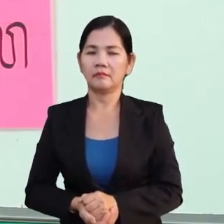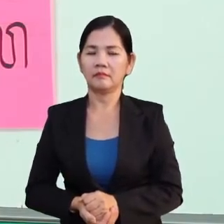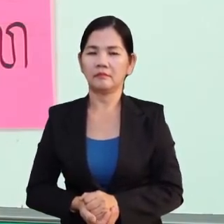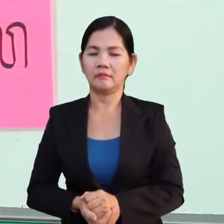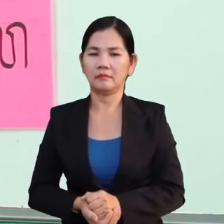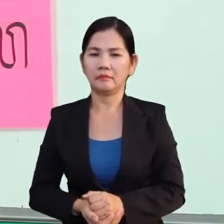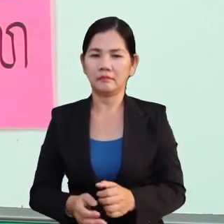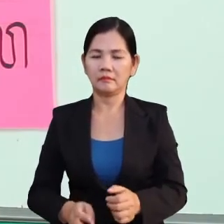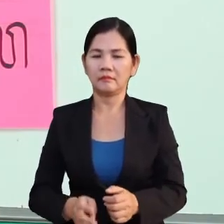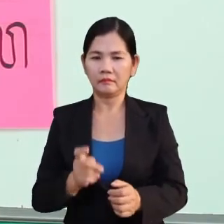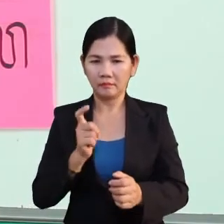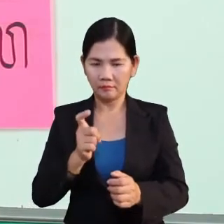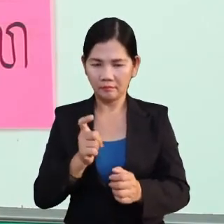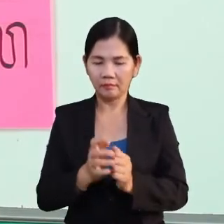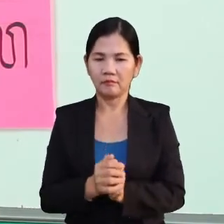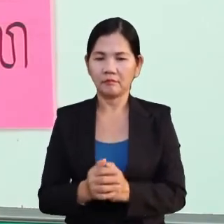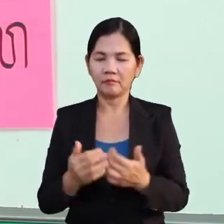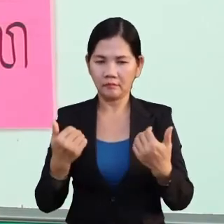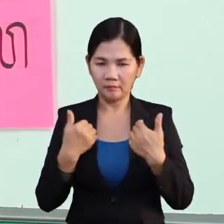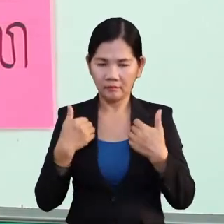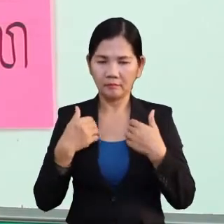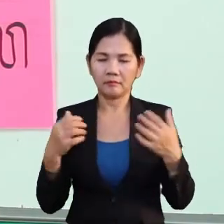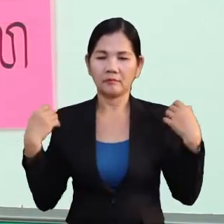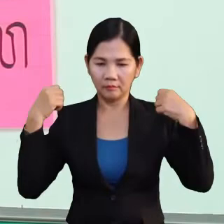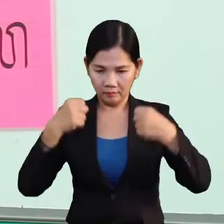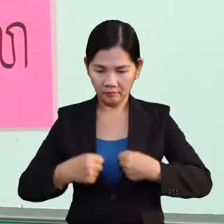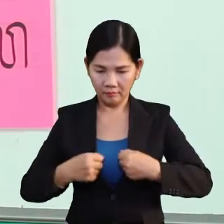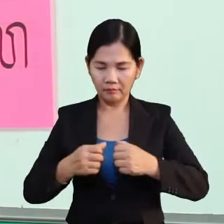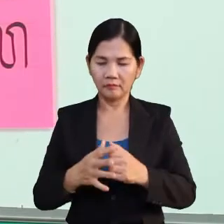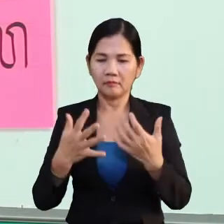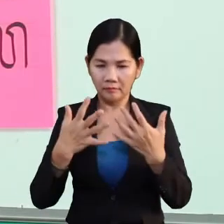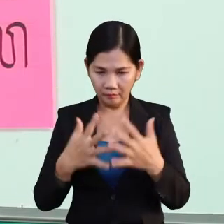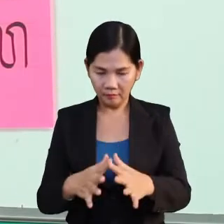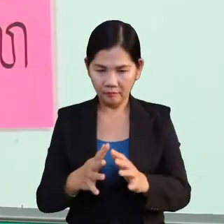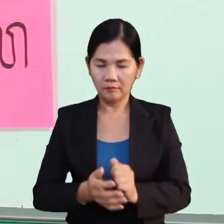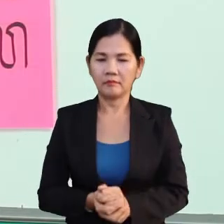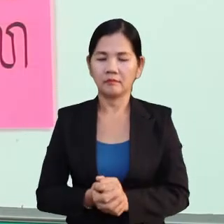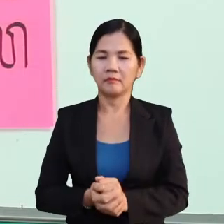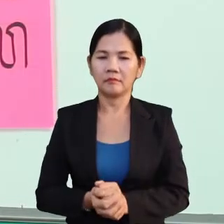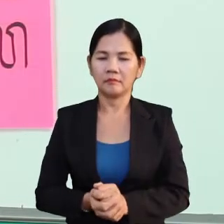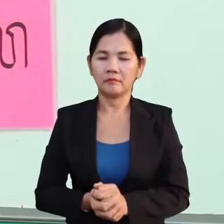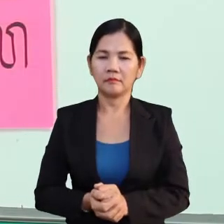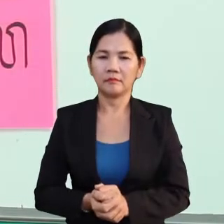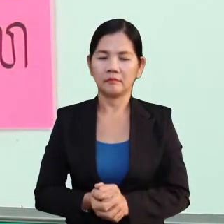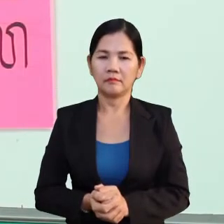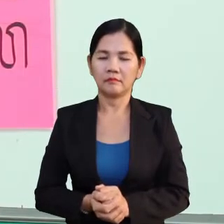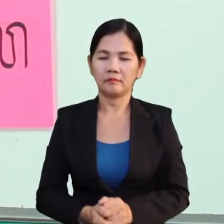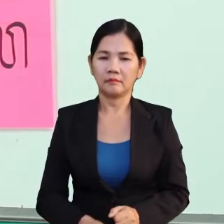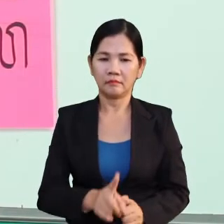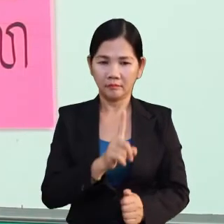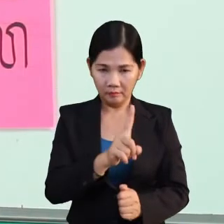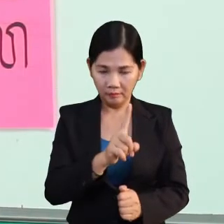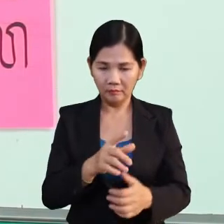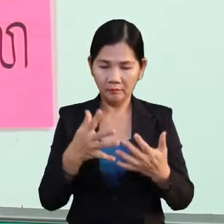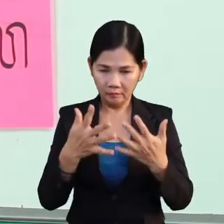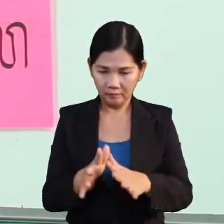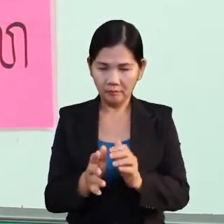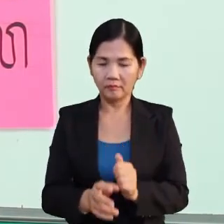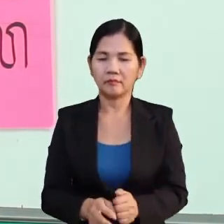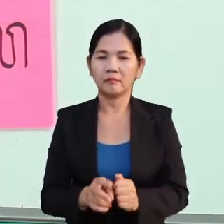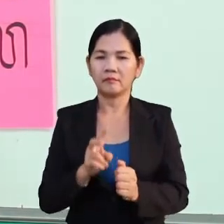ញុំចំណុចកងត្រូវលេខម៉ានកូនបើយើងស្លៀកពាក់បន្ទាប់ពីរៀបចំសម្ភារៈចាពី1មកម៉ានកូនចា